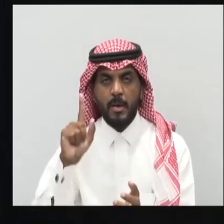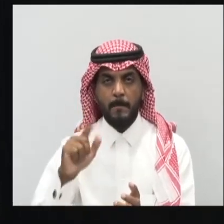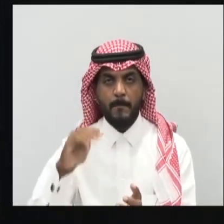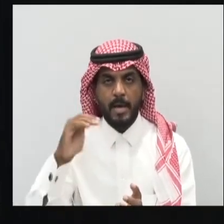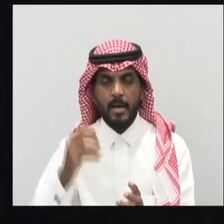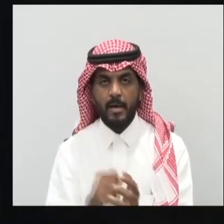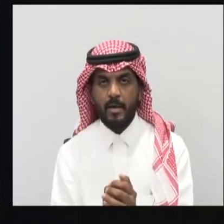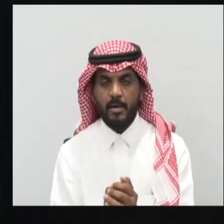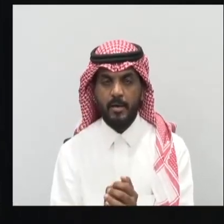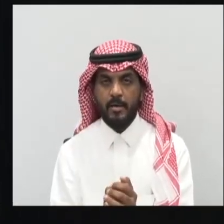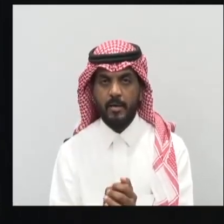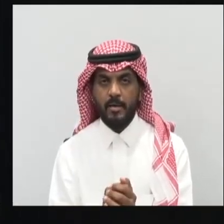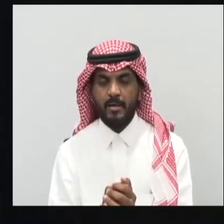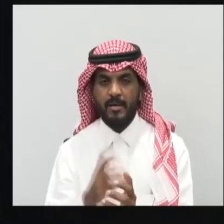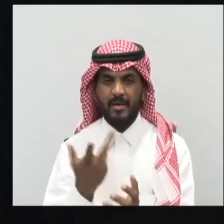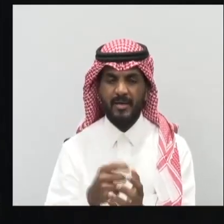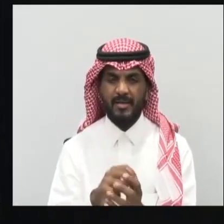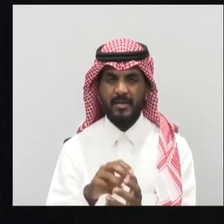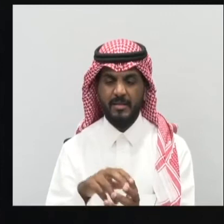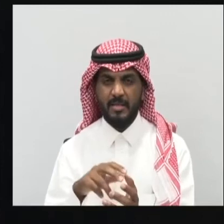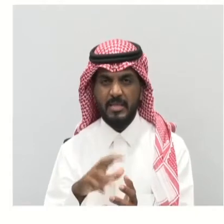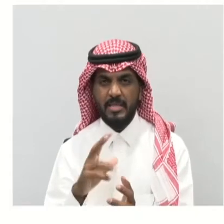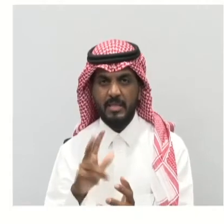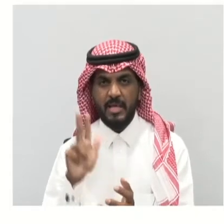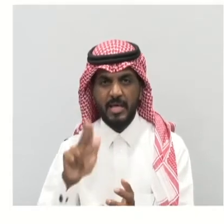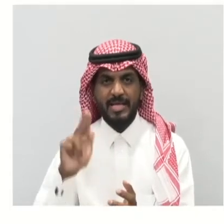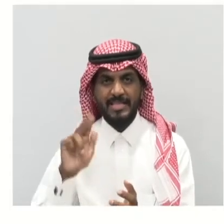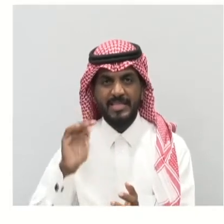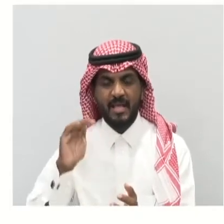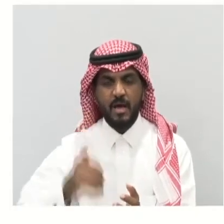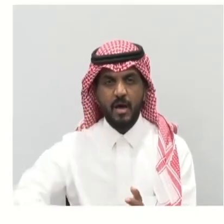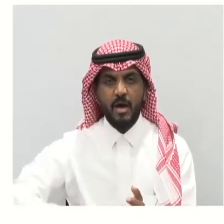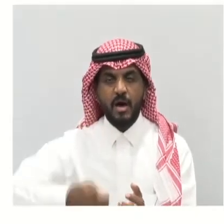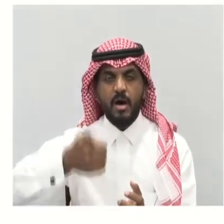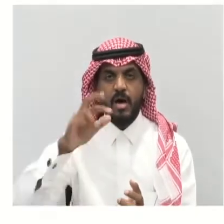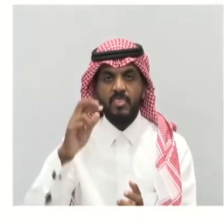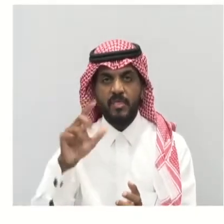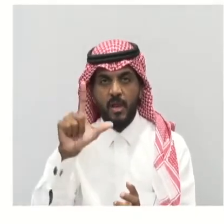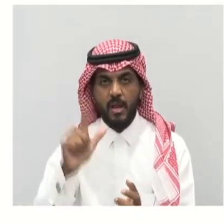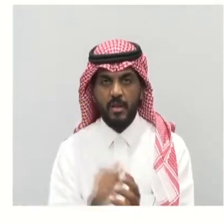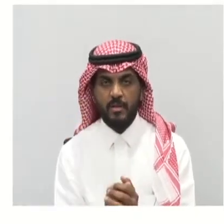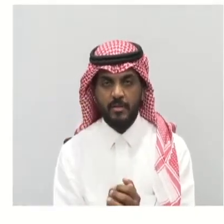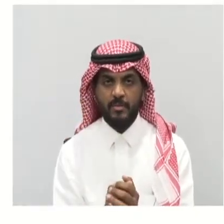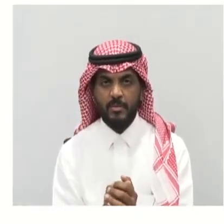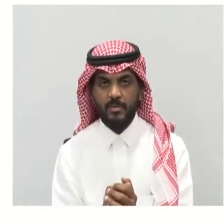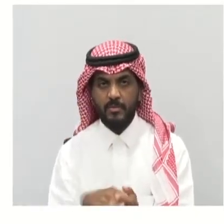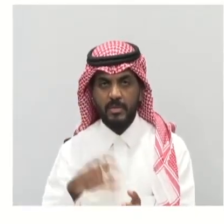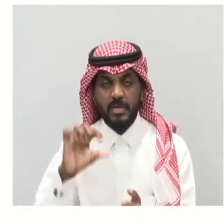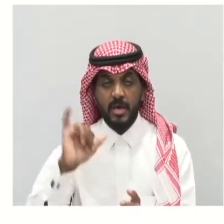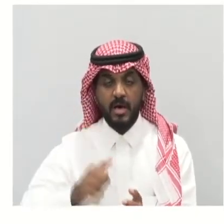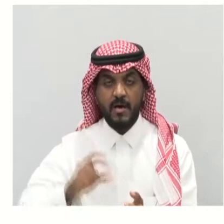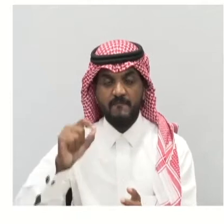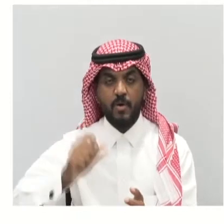أحسنتم، التخاذل يا فواز. نقرأها بصوت معبر، ما أقبح التخاذل